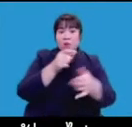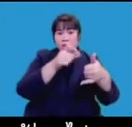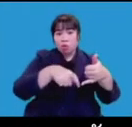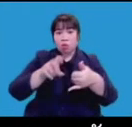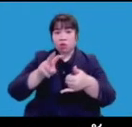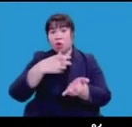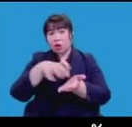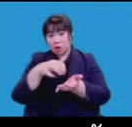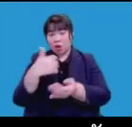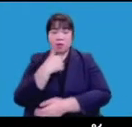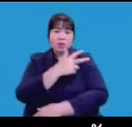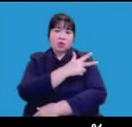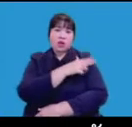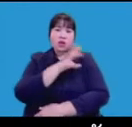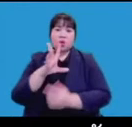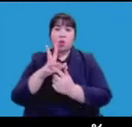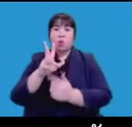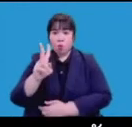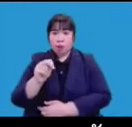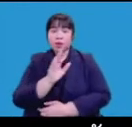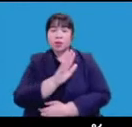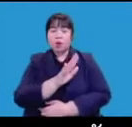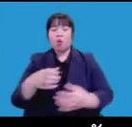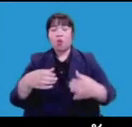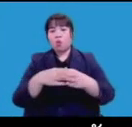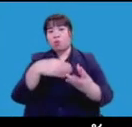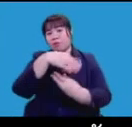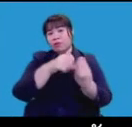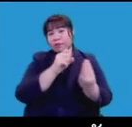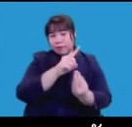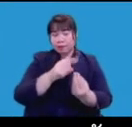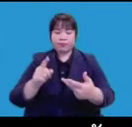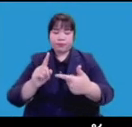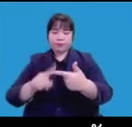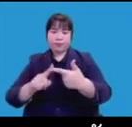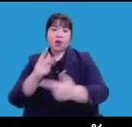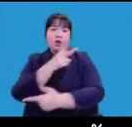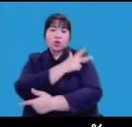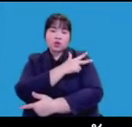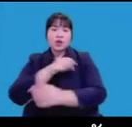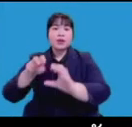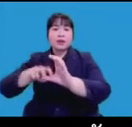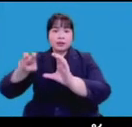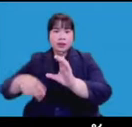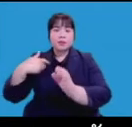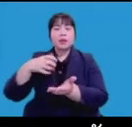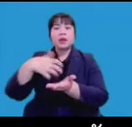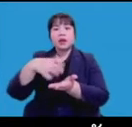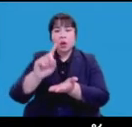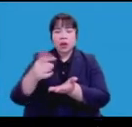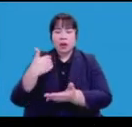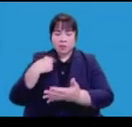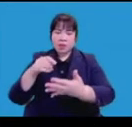องท่านอย่างท่านดร.วันฉัตรจากสภาพัฒน์แล้วก็ดร.สุทธิพงศ์จากเน็กเทคนะครับก็จะทราบว่